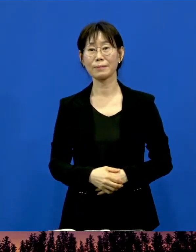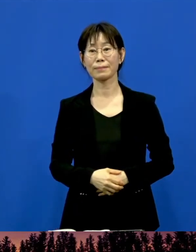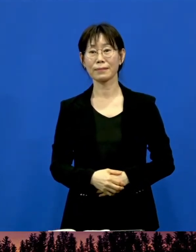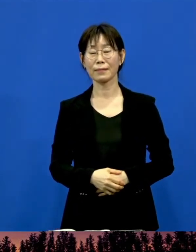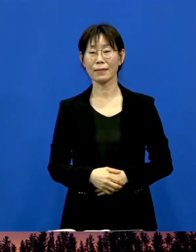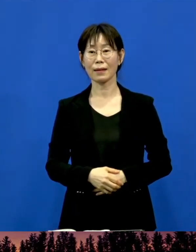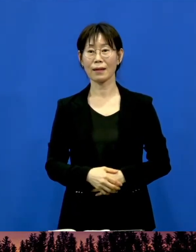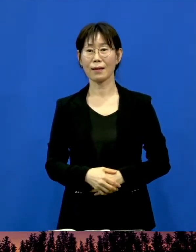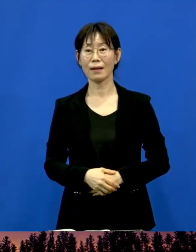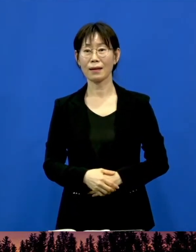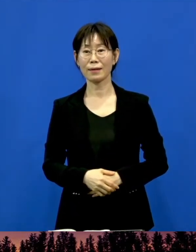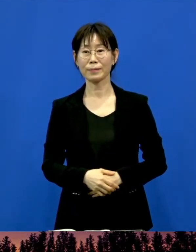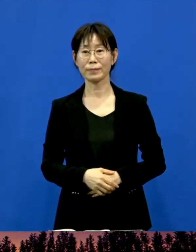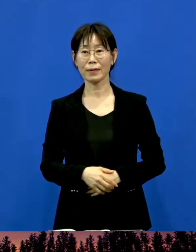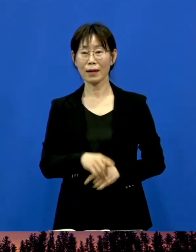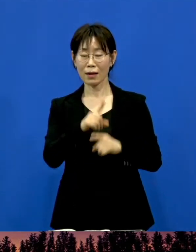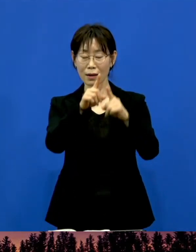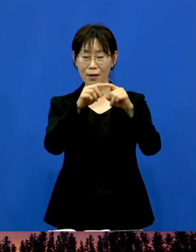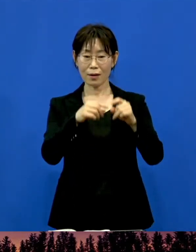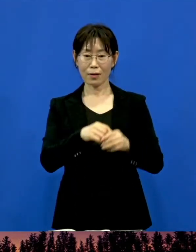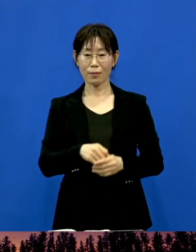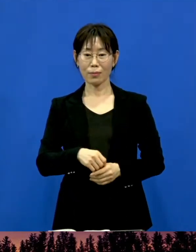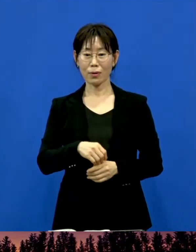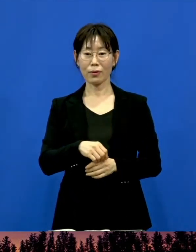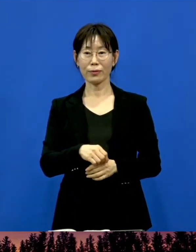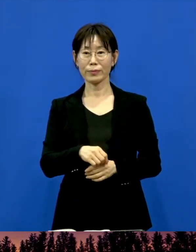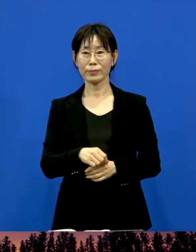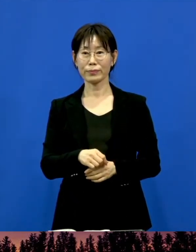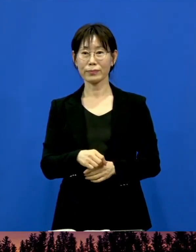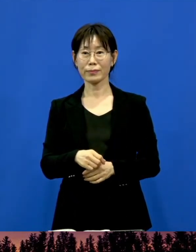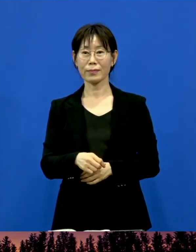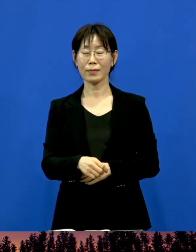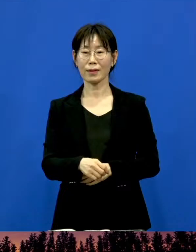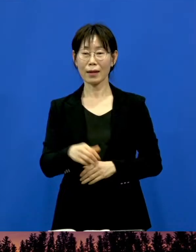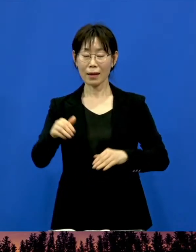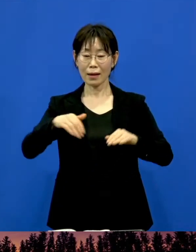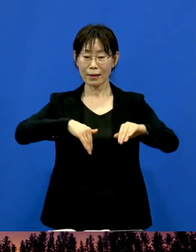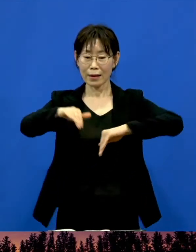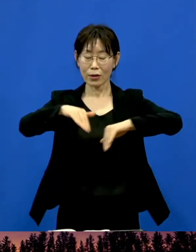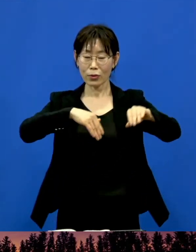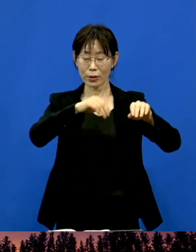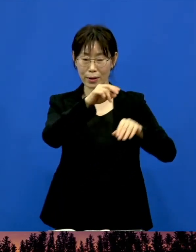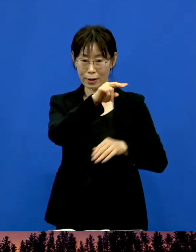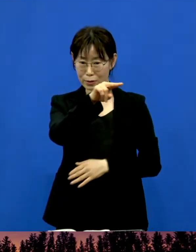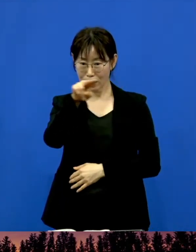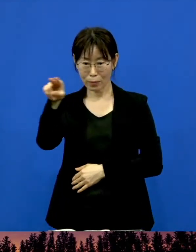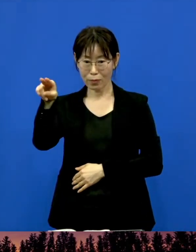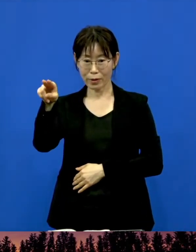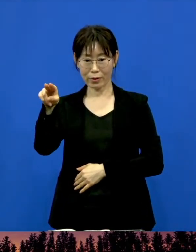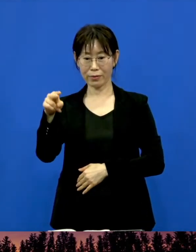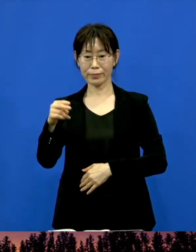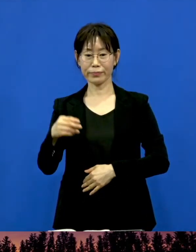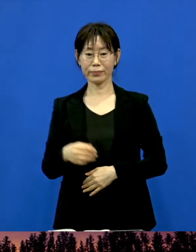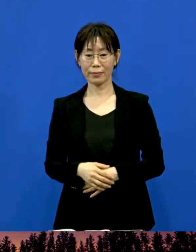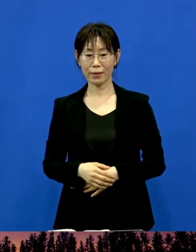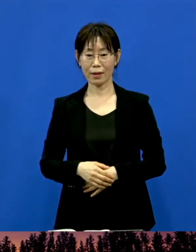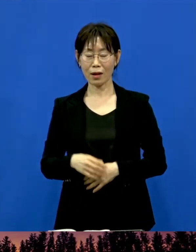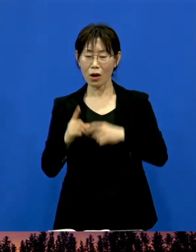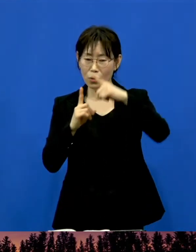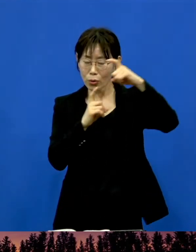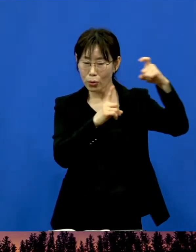자극적인 글들 붉은 글씨로 그냥 곳곳에 붙여놔서 정신없어요. 메가폰 들고 막. 와,